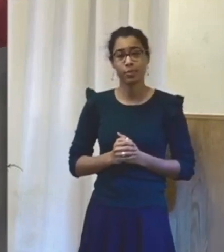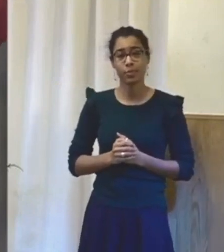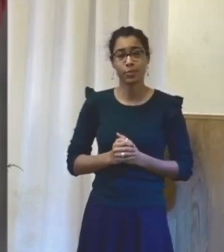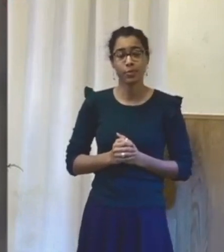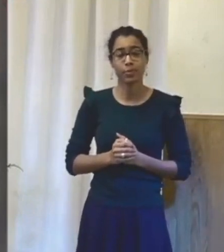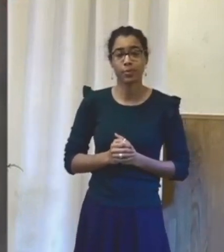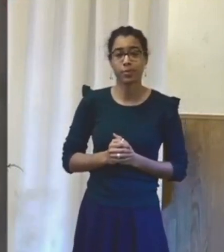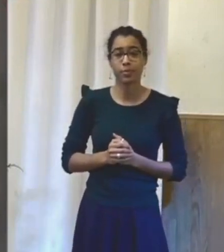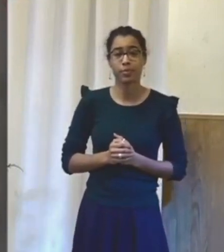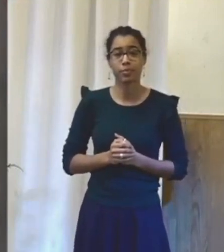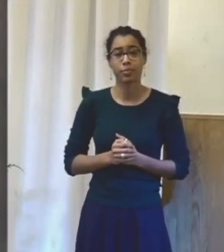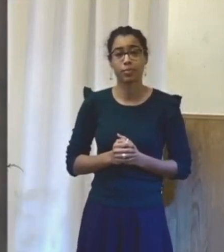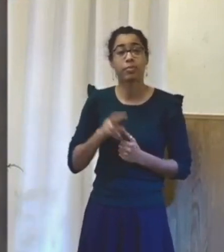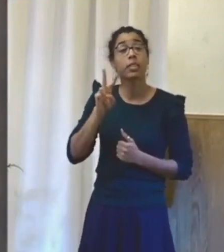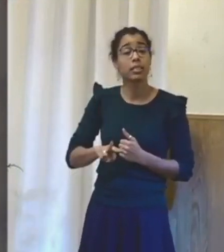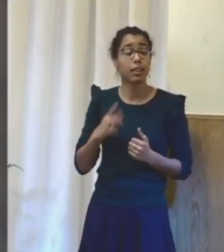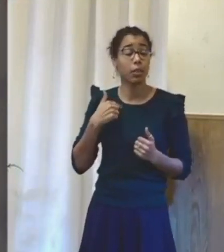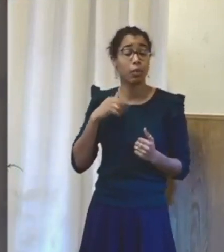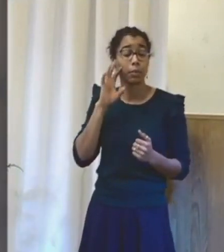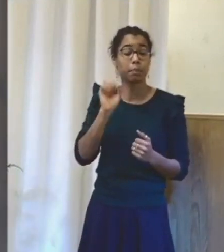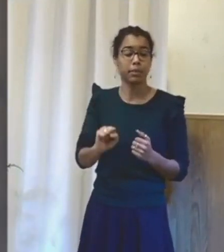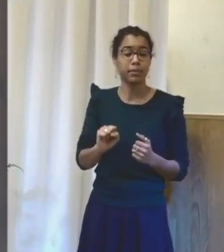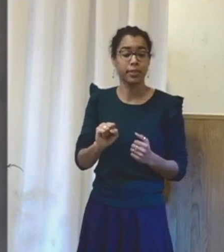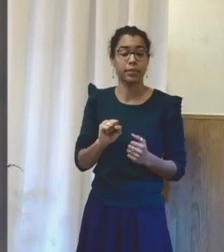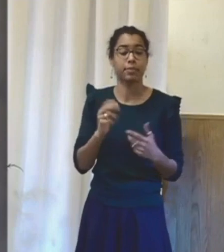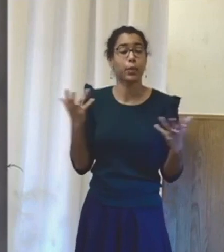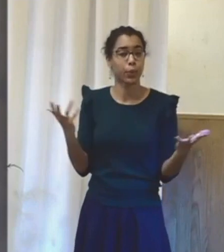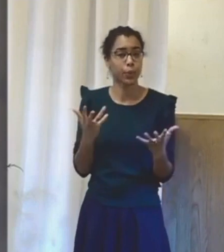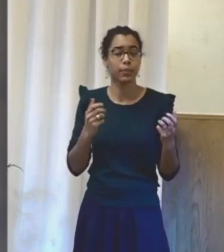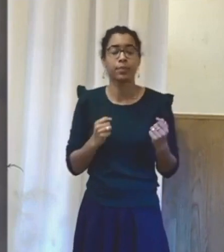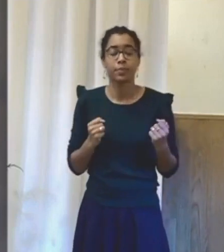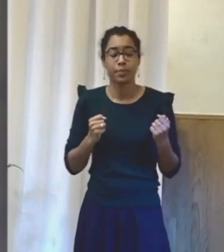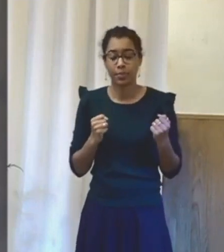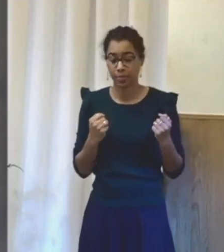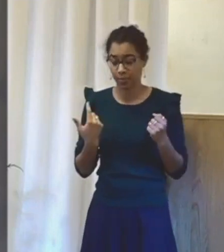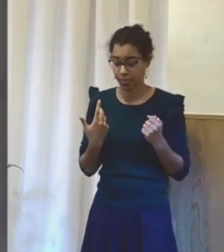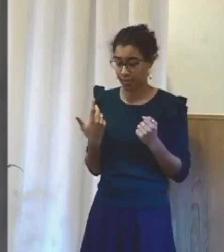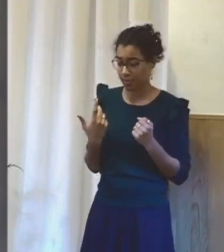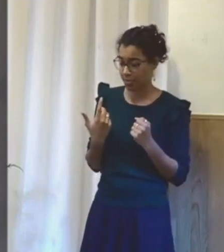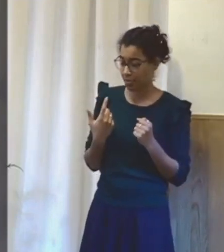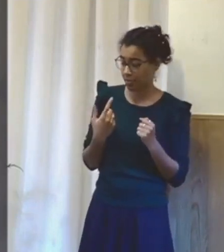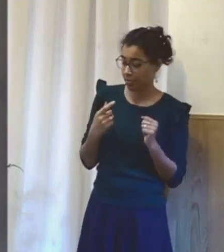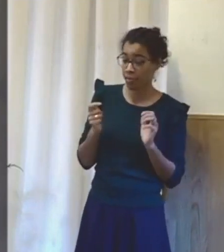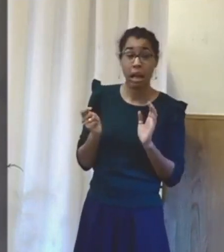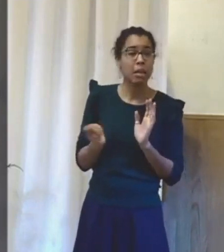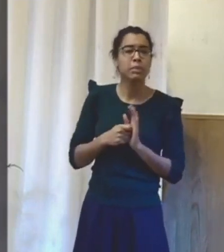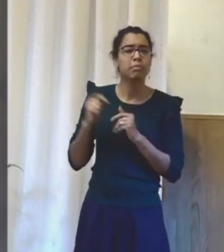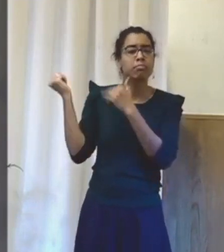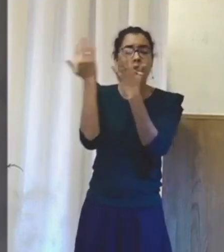C'est vrai que j'ai constaté une chose, c'est que quand nous sommes dans la présence de